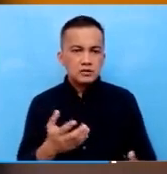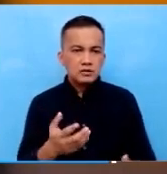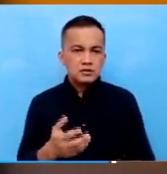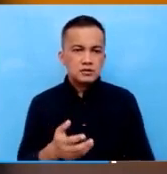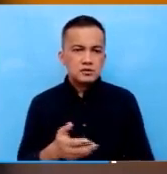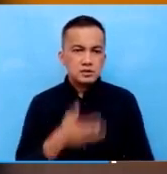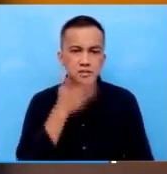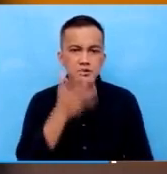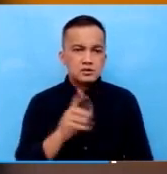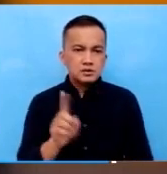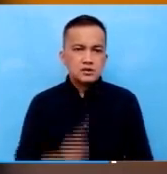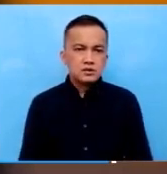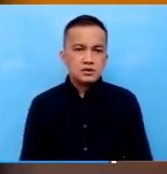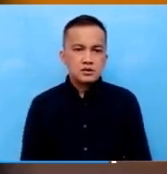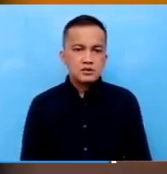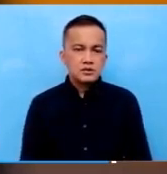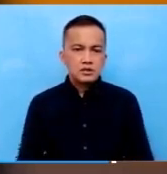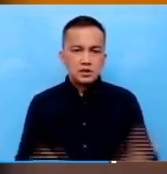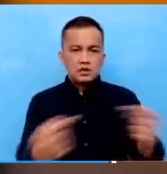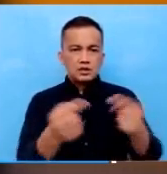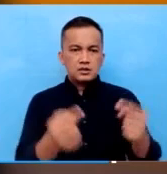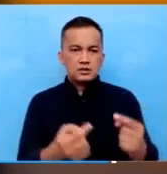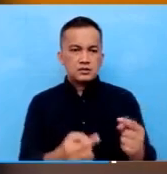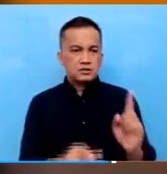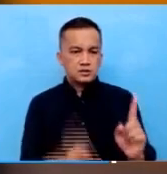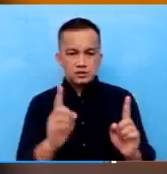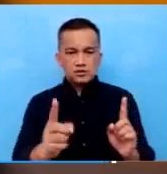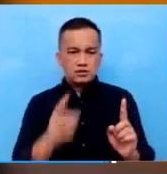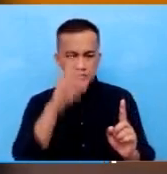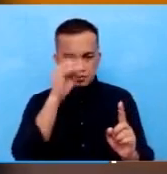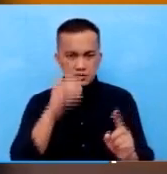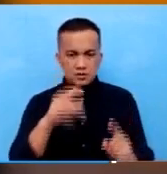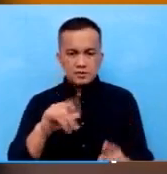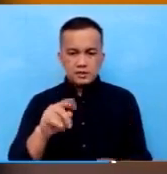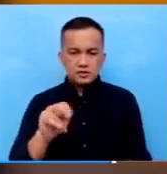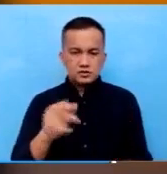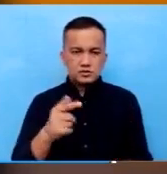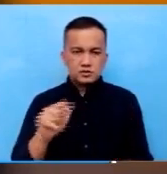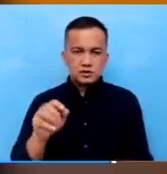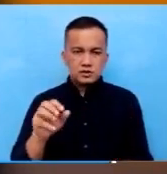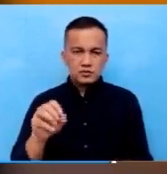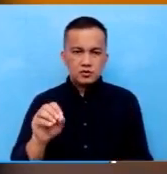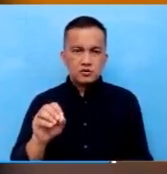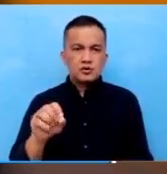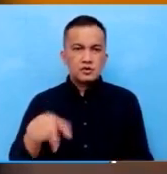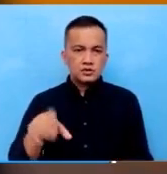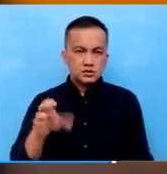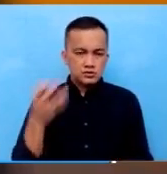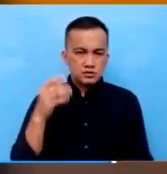boses! Nagkainitan ng dalawang lalaking yan sa Pasong Tamo, Quezon City noong Abril 29.